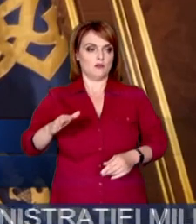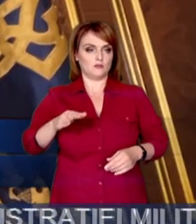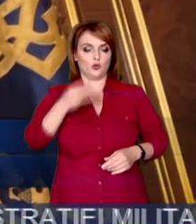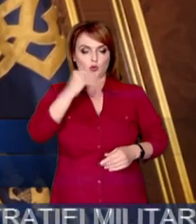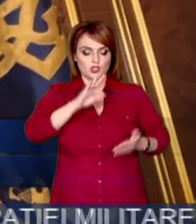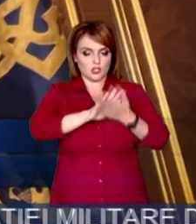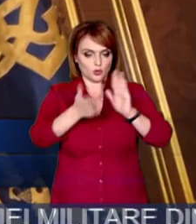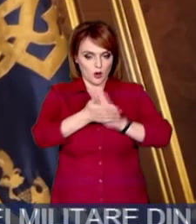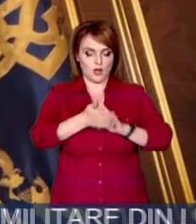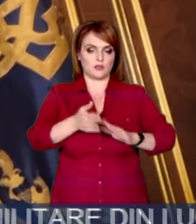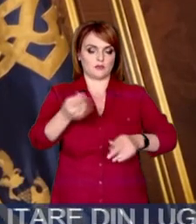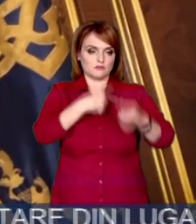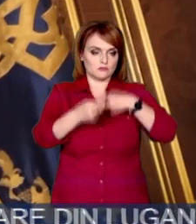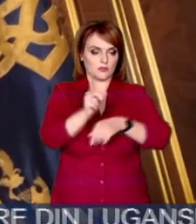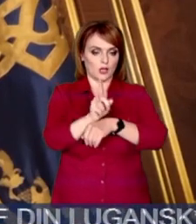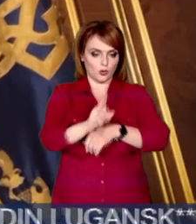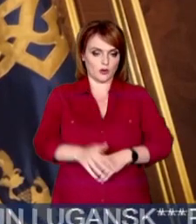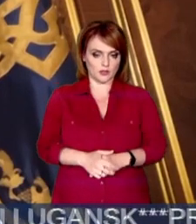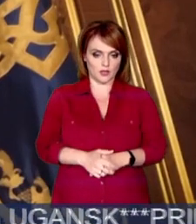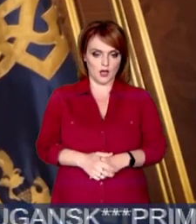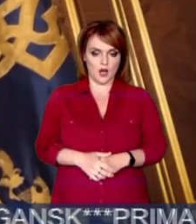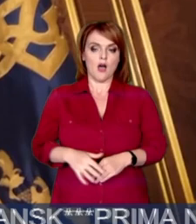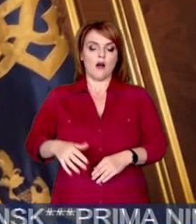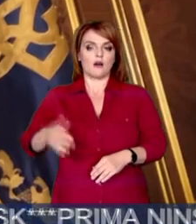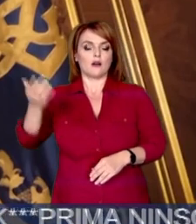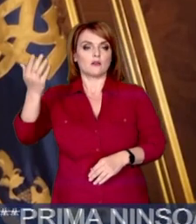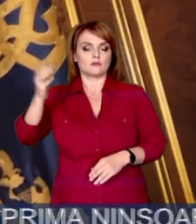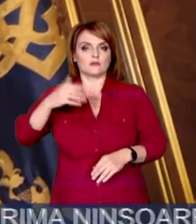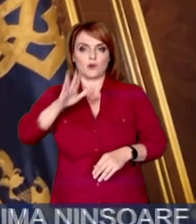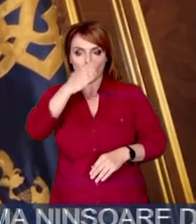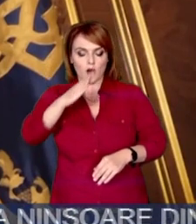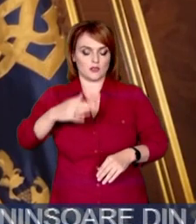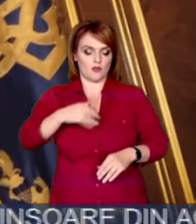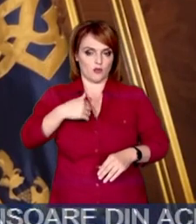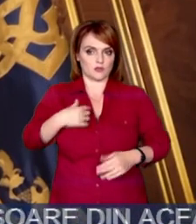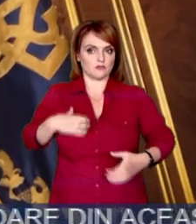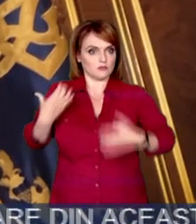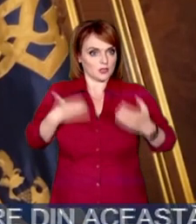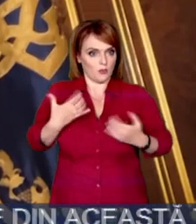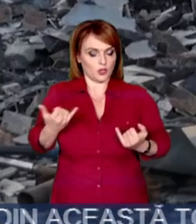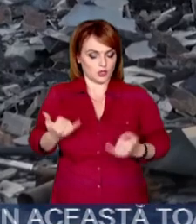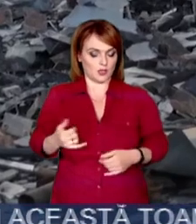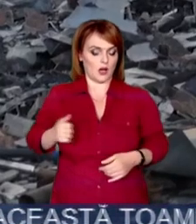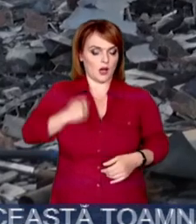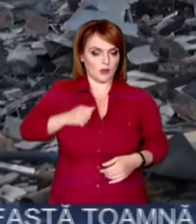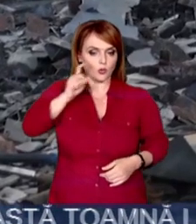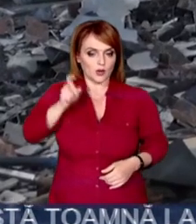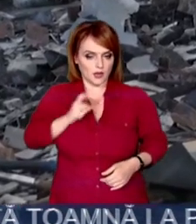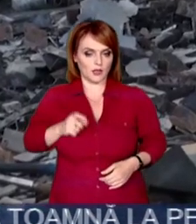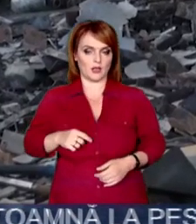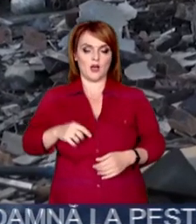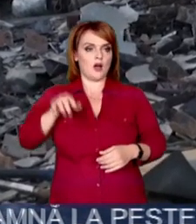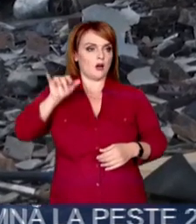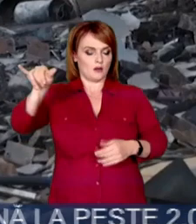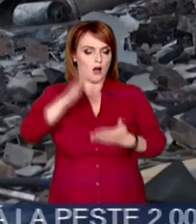ne menținem cu fermitate pe poziții, încât ocupanții sunt în panică. Ei bine, am avertizat că armata rusă din Ucraina are doar două